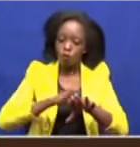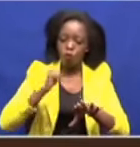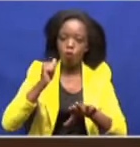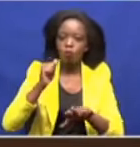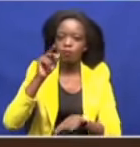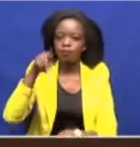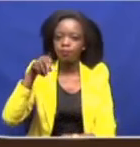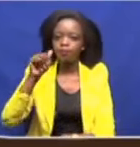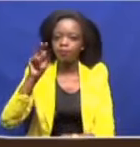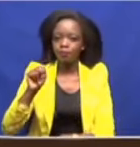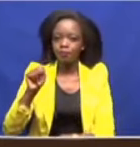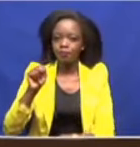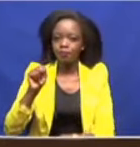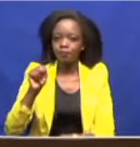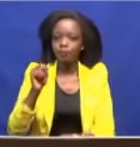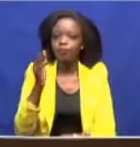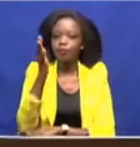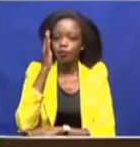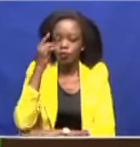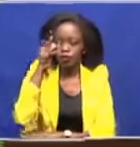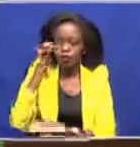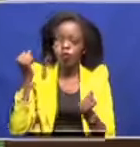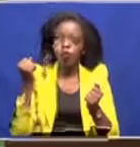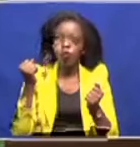Pan, Mungu wa wachungaji.